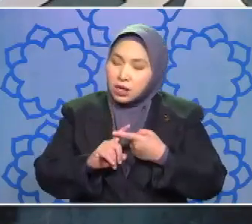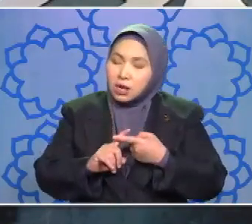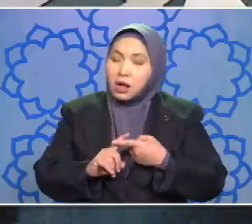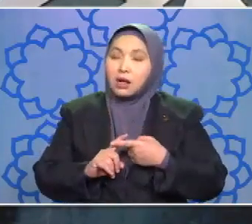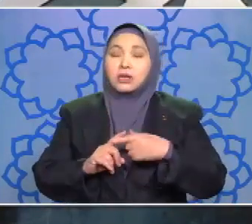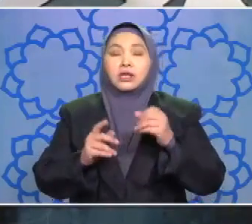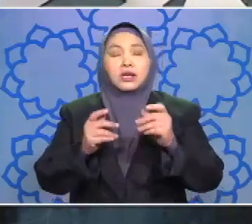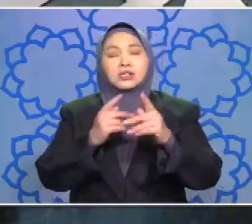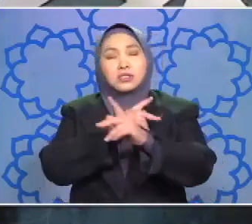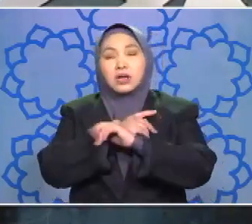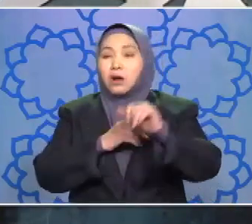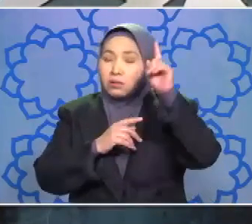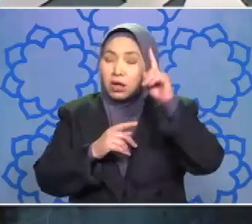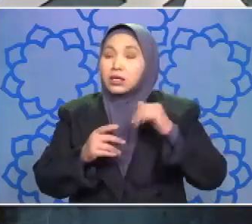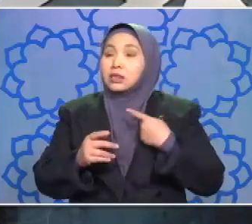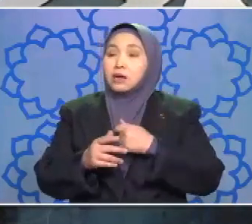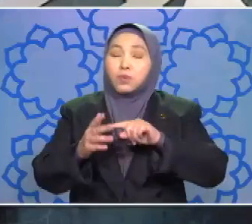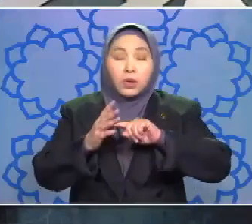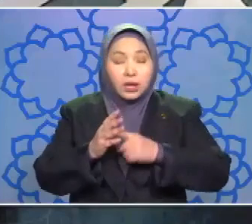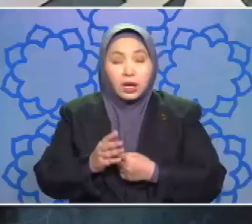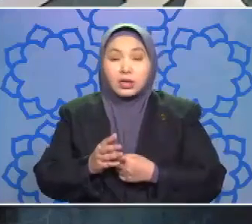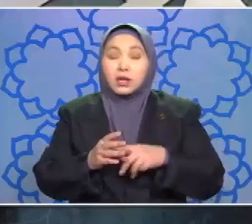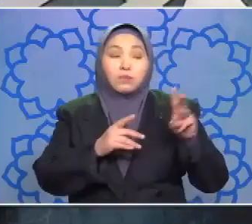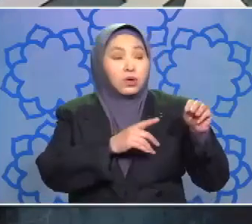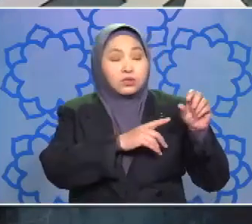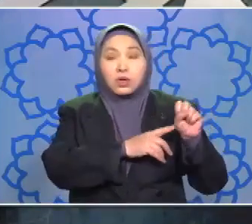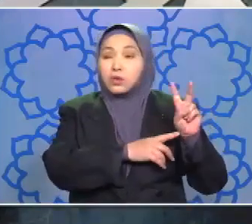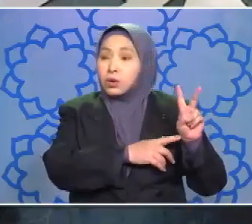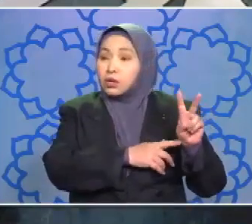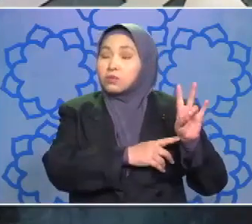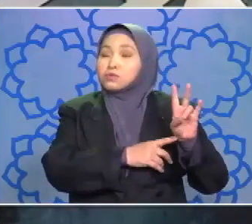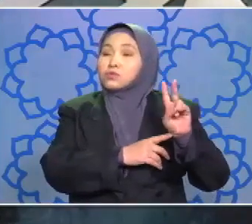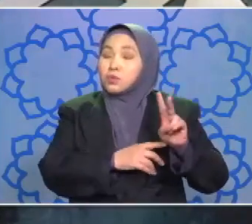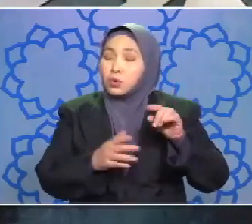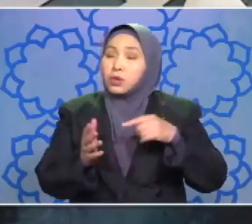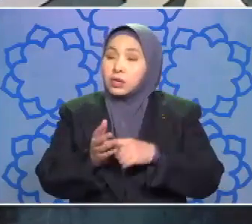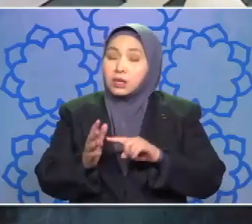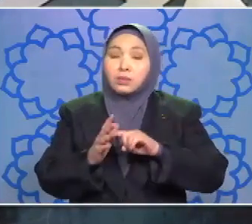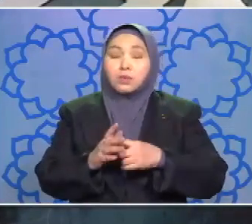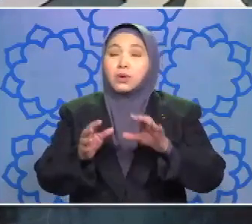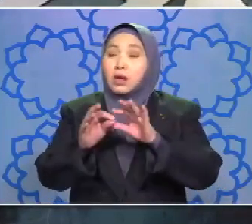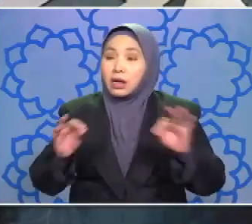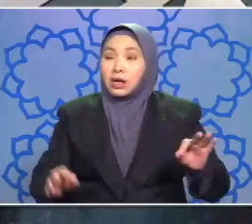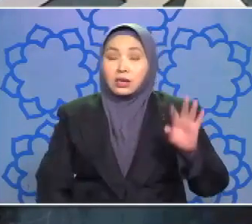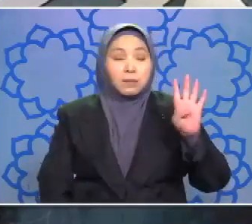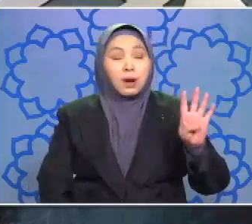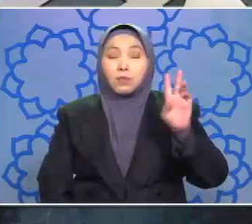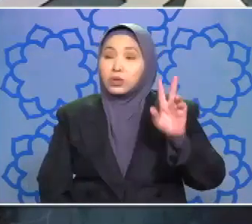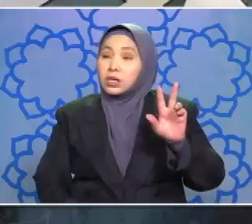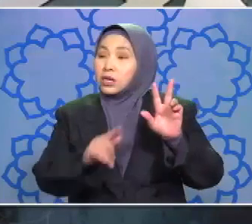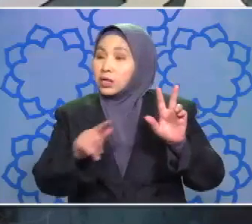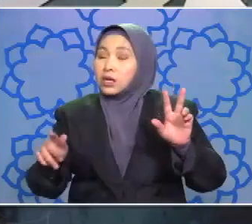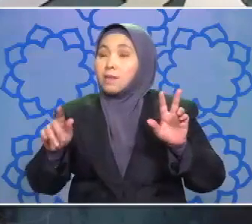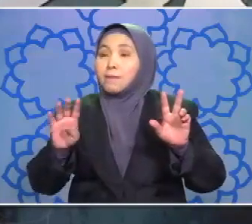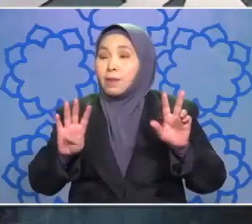taala sekalian. Kita ingin mulakan bacaan kita di halaman yang ke-272 ini bermula ayat yang ke-43 sehingga ayat